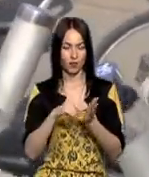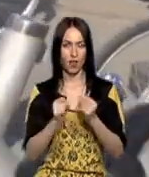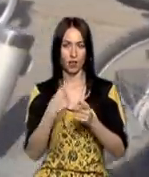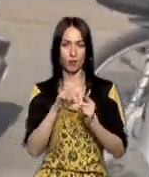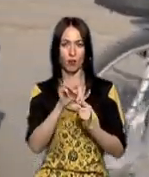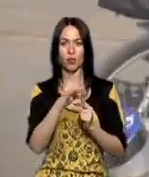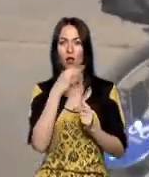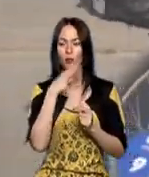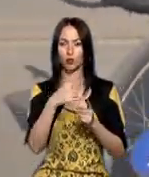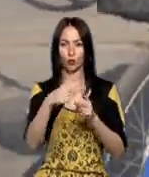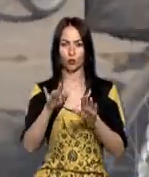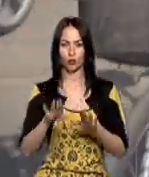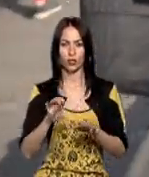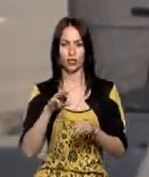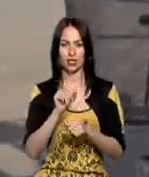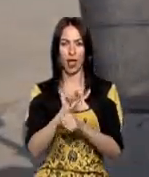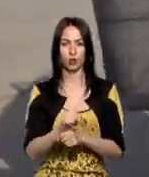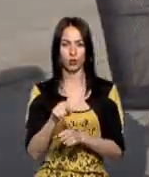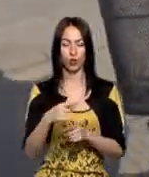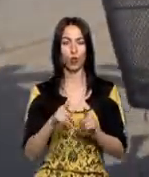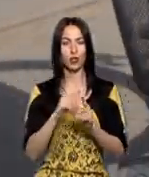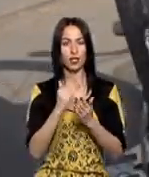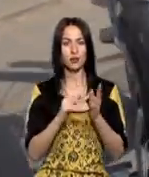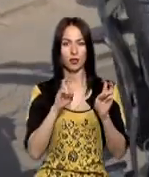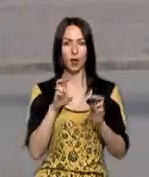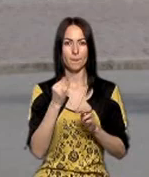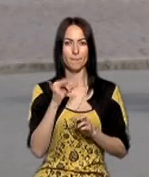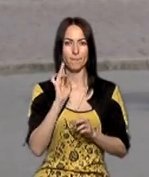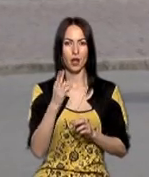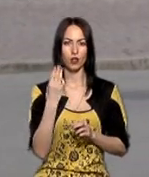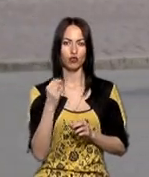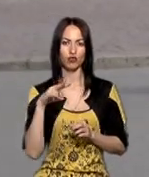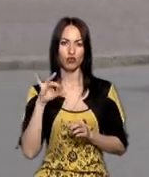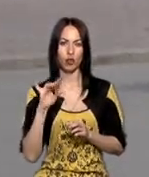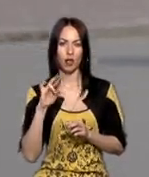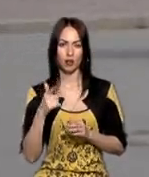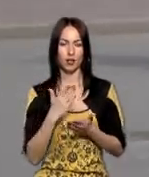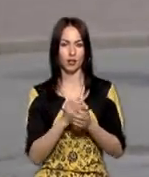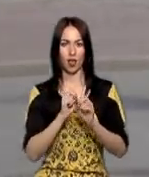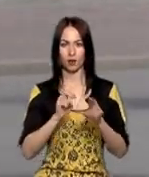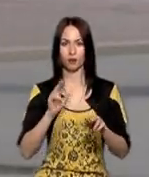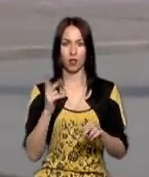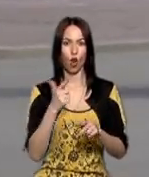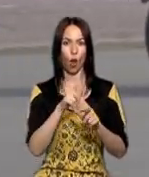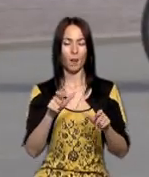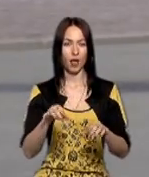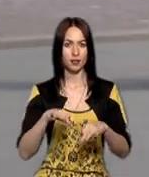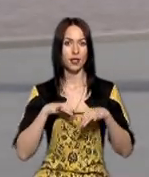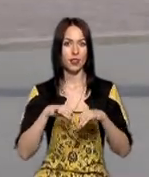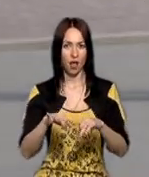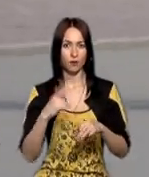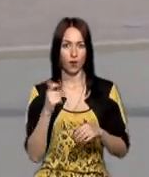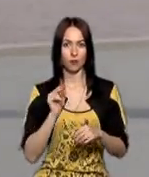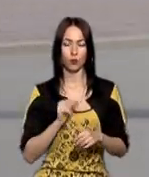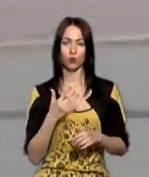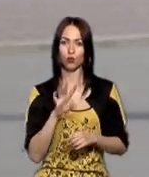на будь-яку іншу станцію. Така система називається байкшерінг і є альтернативою громадському транспорту. В Харкові вона працює